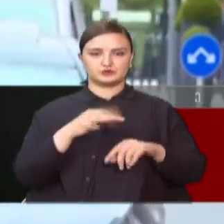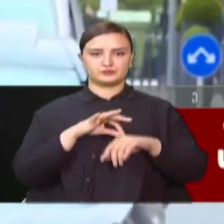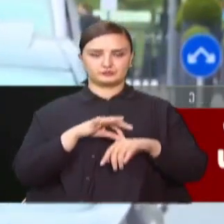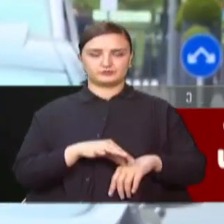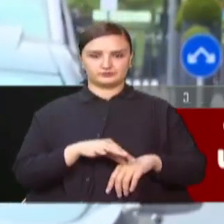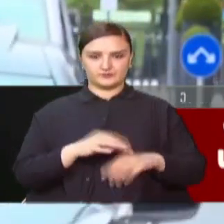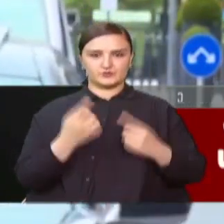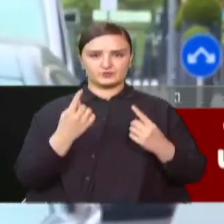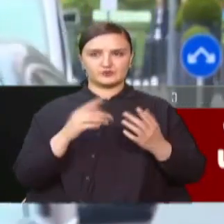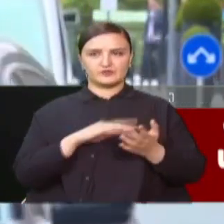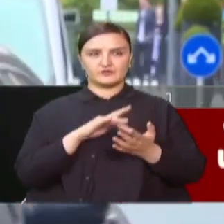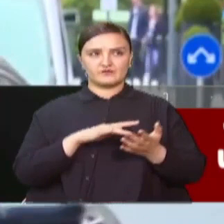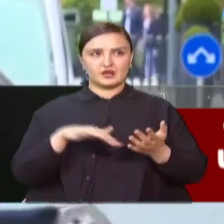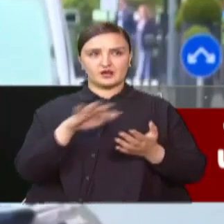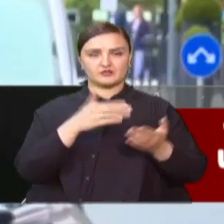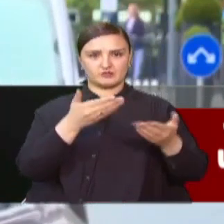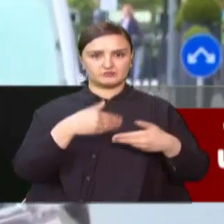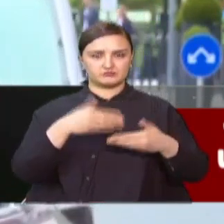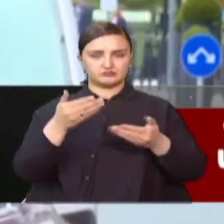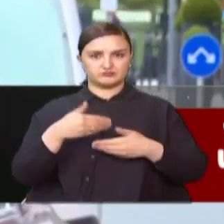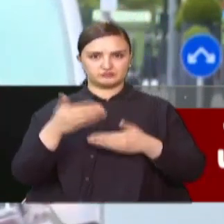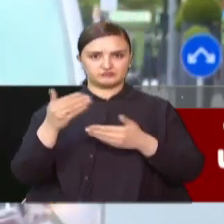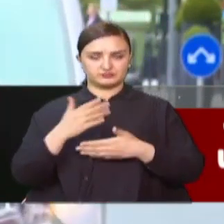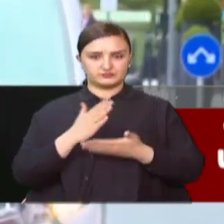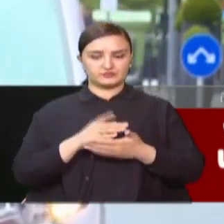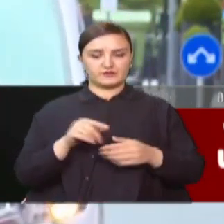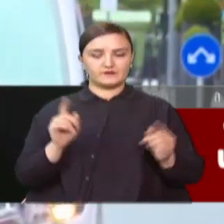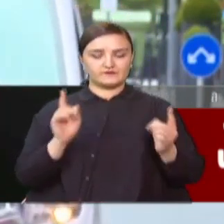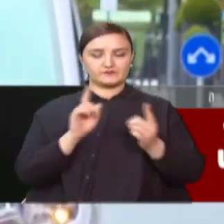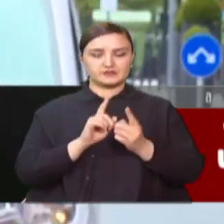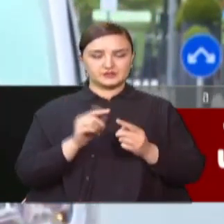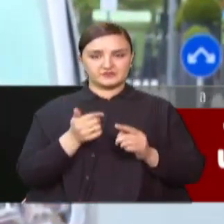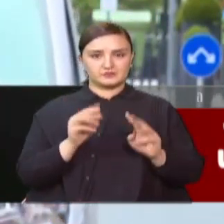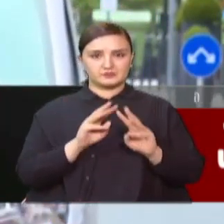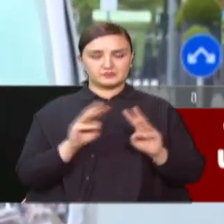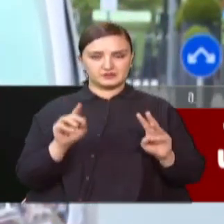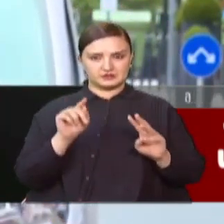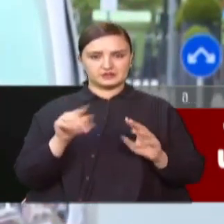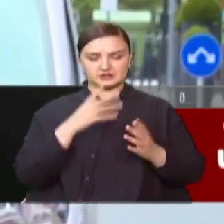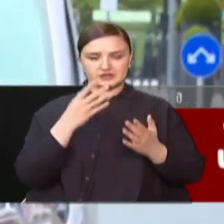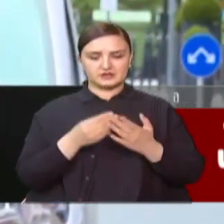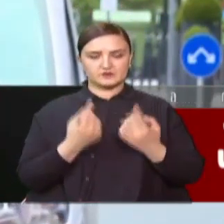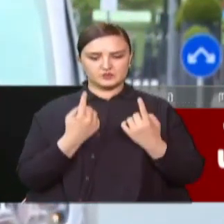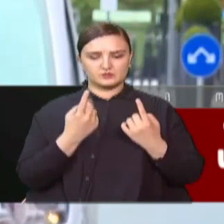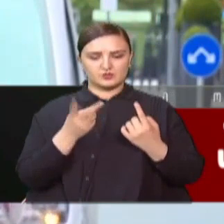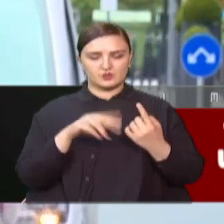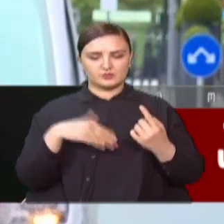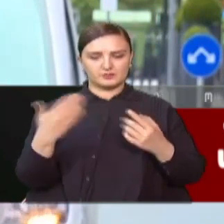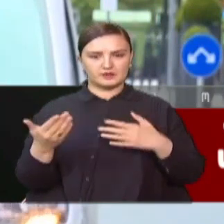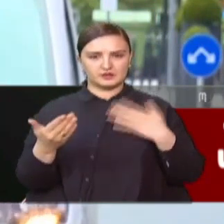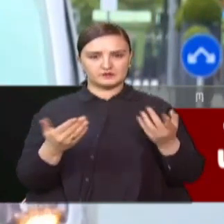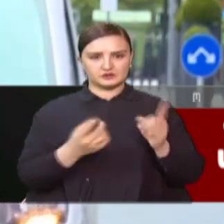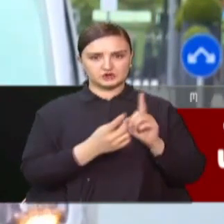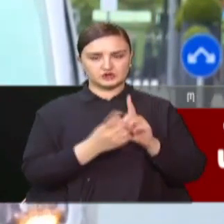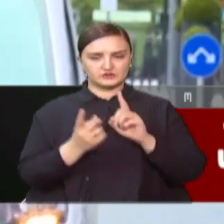დონის წარმომადგენლები კონფერენციაზე. ვიზიტის ფარგლებში პრემიერ-მინისტრი ასევე გამართა მაღალი დონის ორმხრივ შეხვედრას,